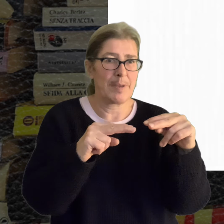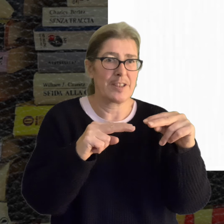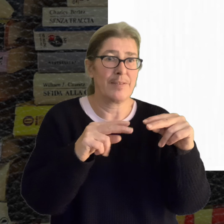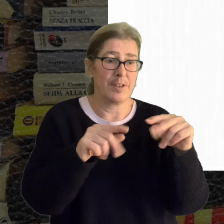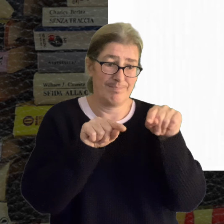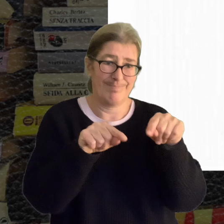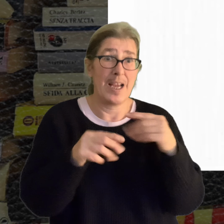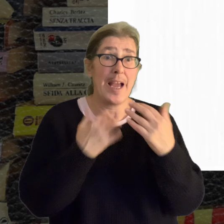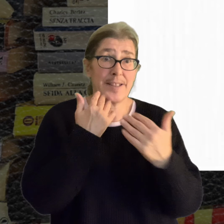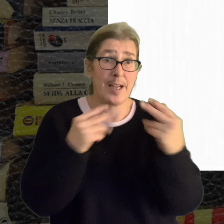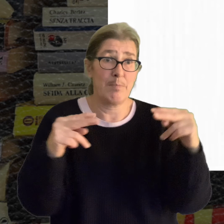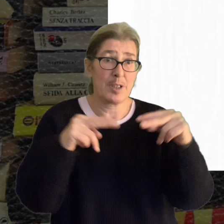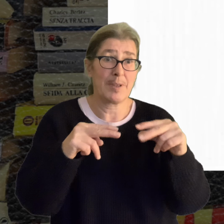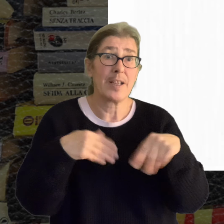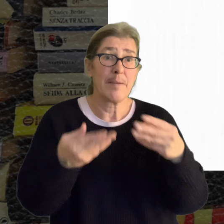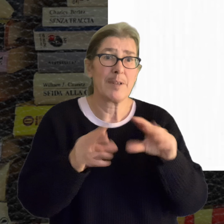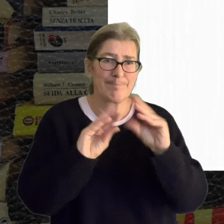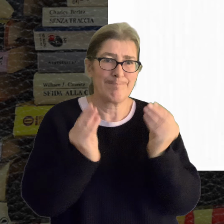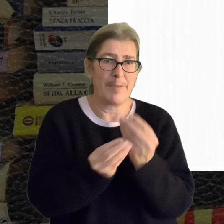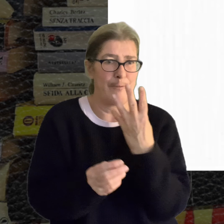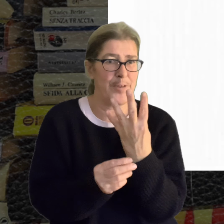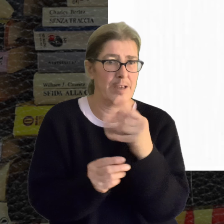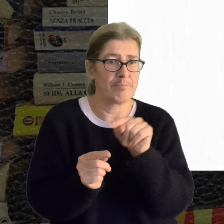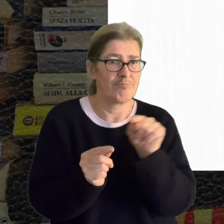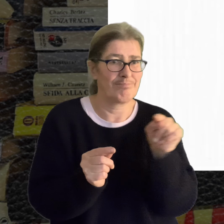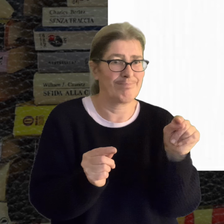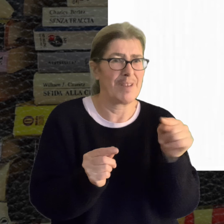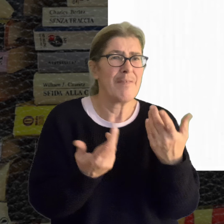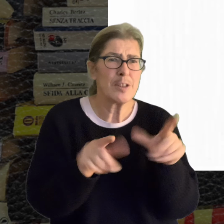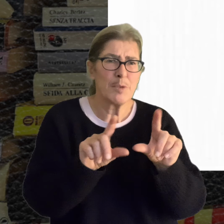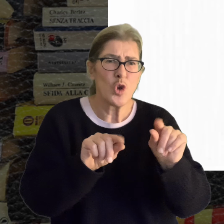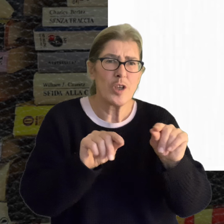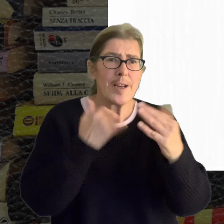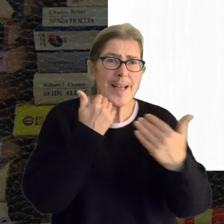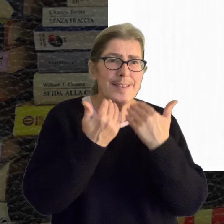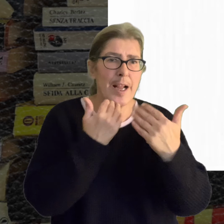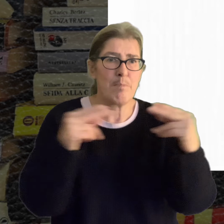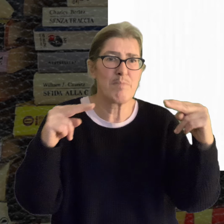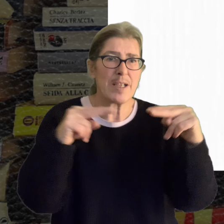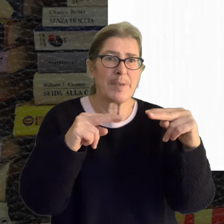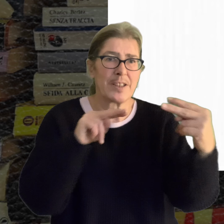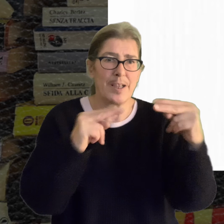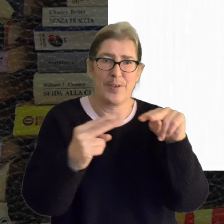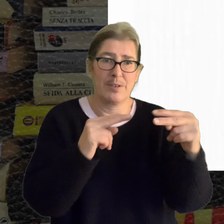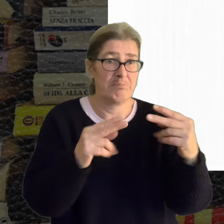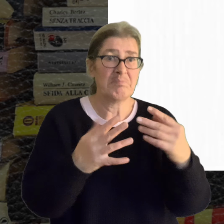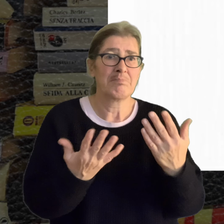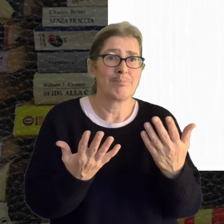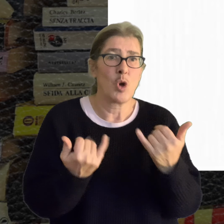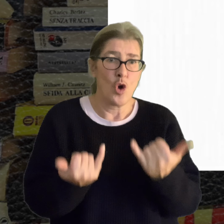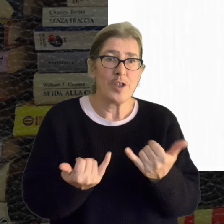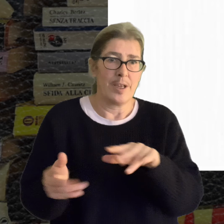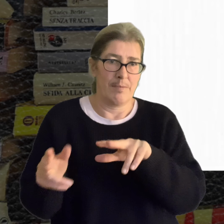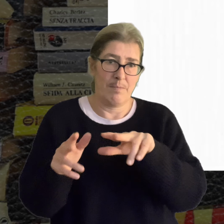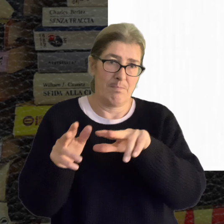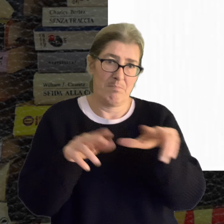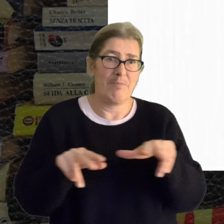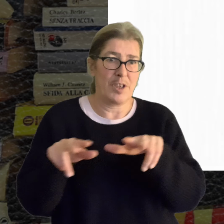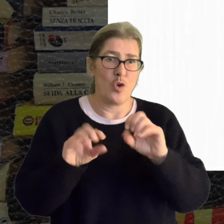insgesamt vier Erzählperspektiven und was das überhaupt jetzt erstmal ist das erkläre ich euch heute in diesem